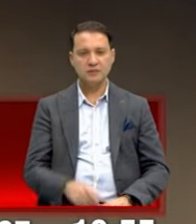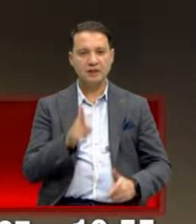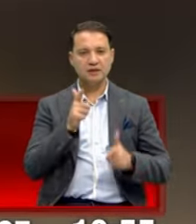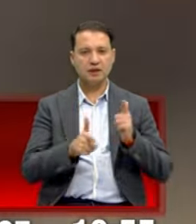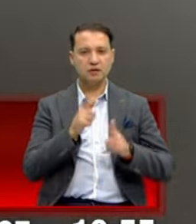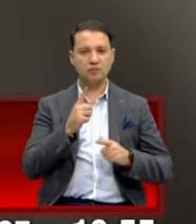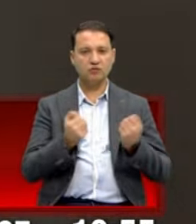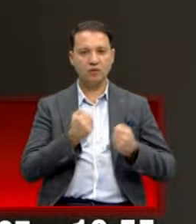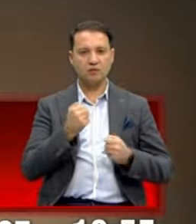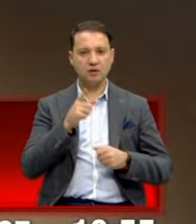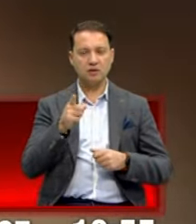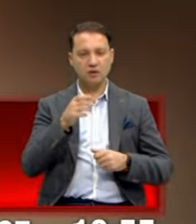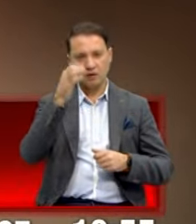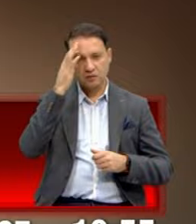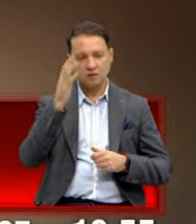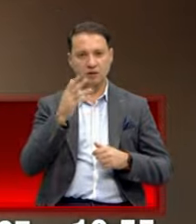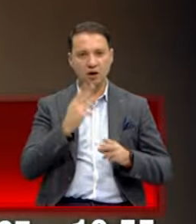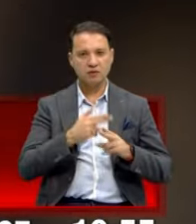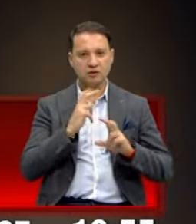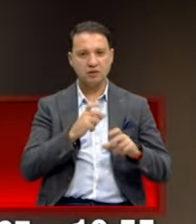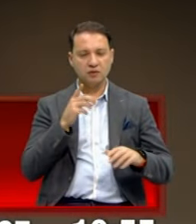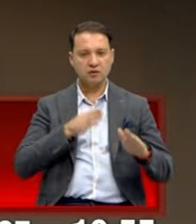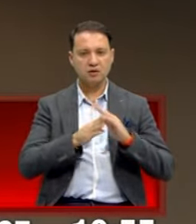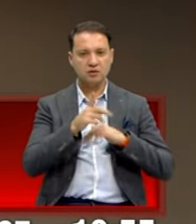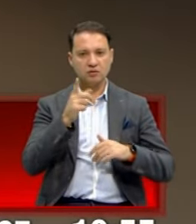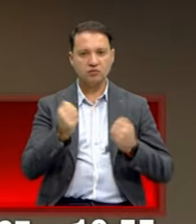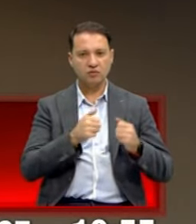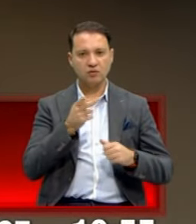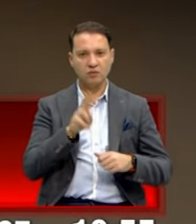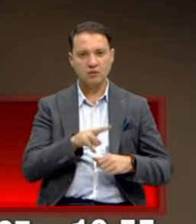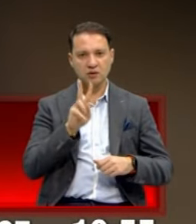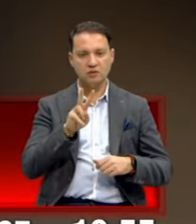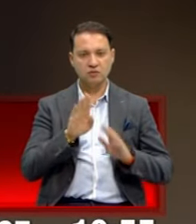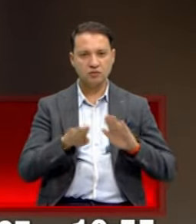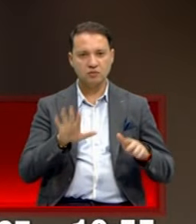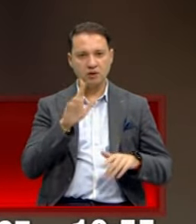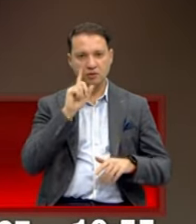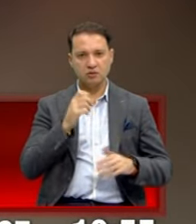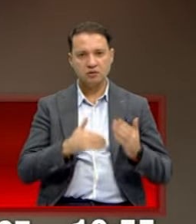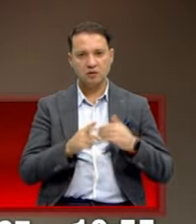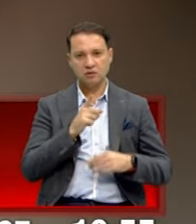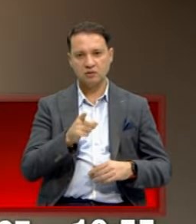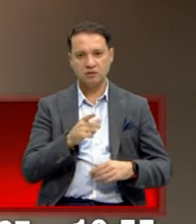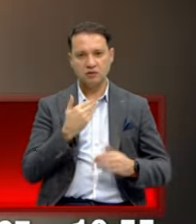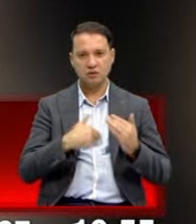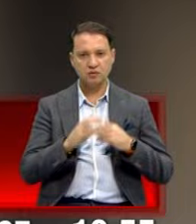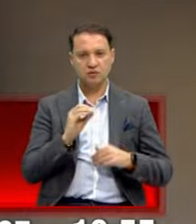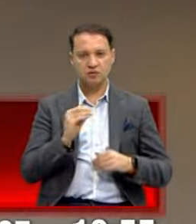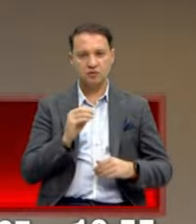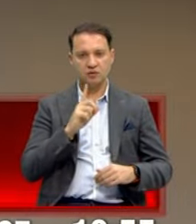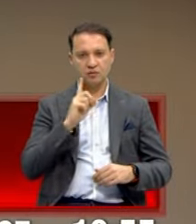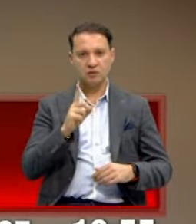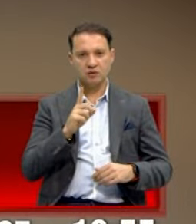Teksas'ta bir sürücü arabasıyla hastanenin acil servisine daldı. Sürücü öldü, ikisi çocuk, 5 kişi yaralandı. Yaralı